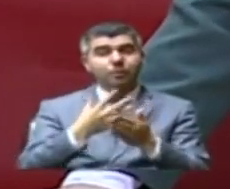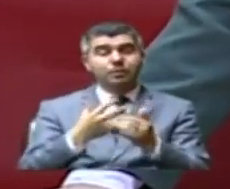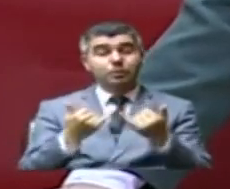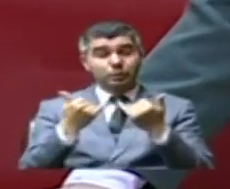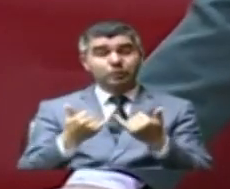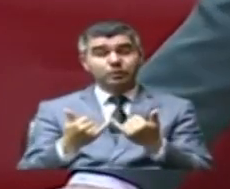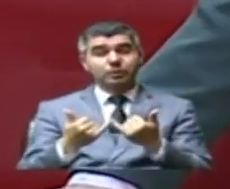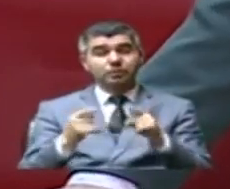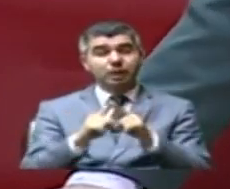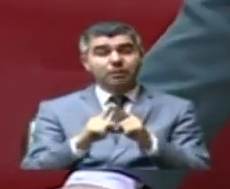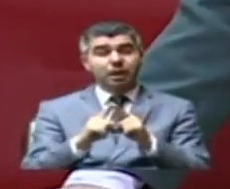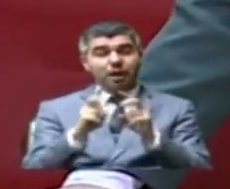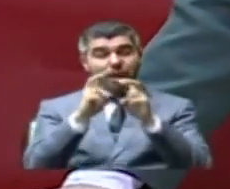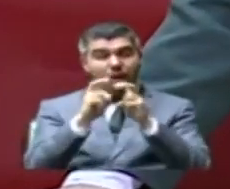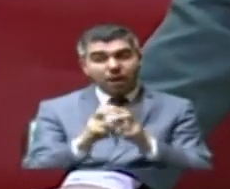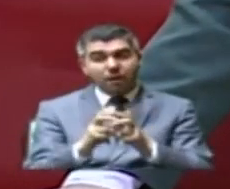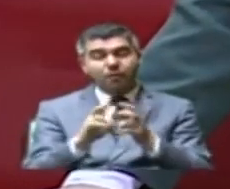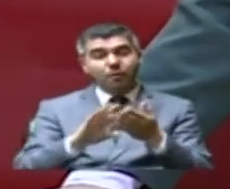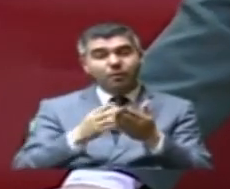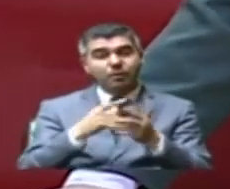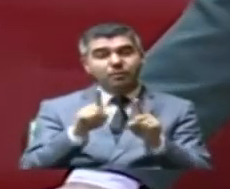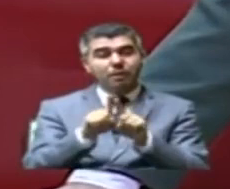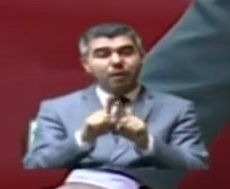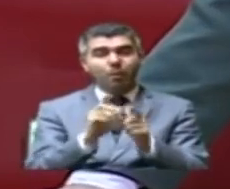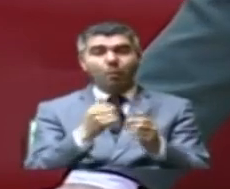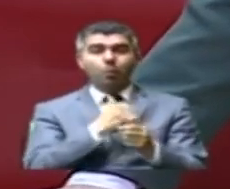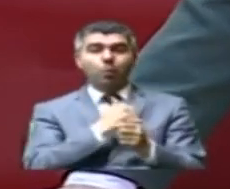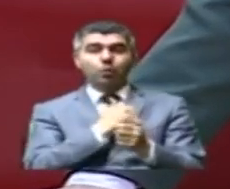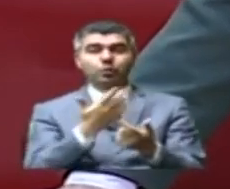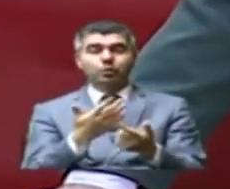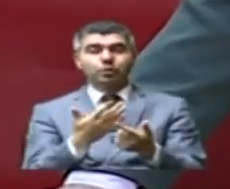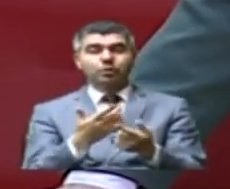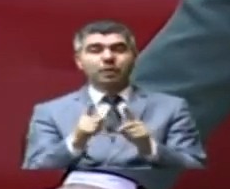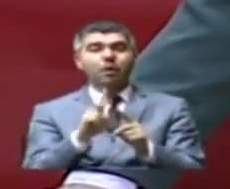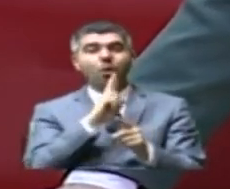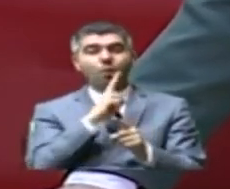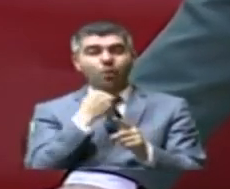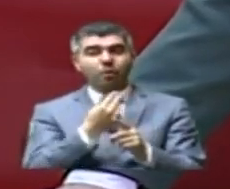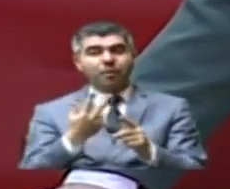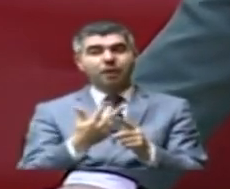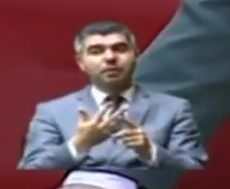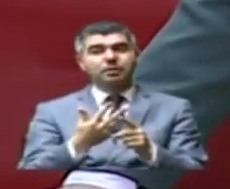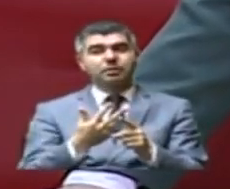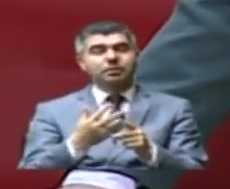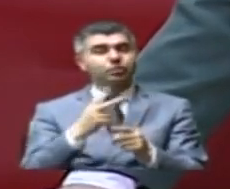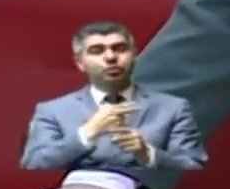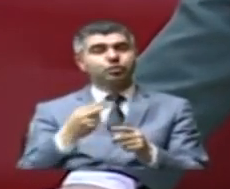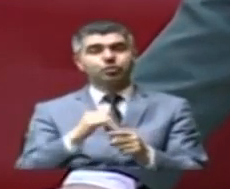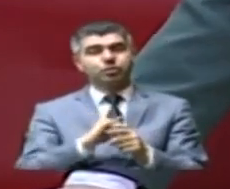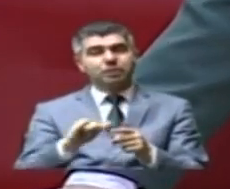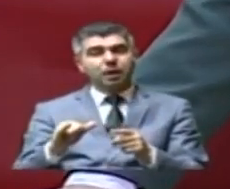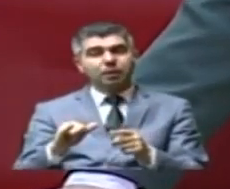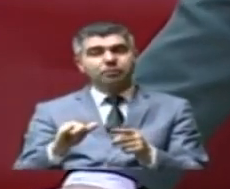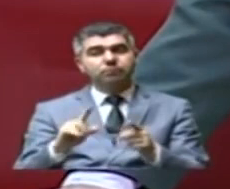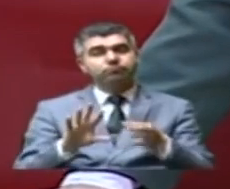لازالت القائس في القطاع لا يمكن ان يتحملها طرف اللي هو الحكومه باعتبار انه بالفعل الاتفاقيات اللي